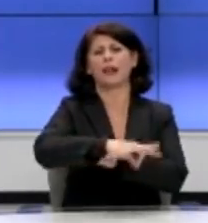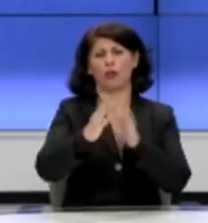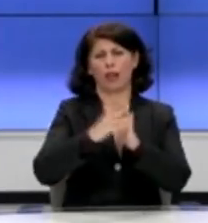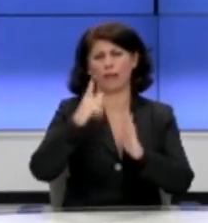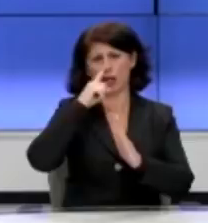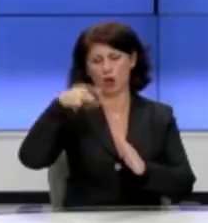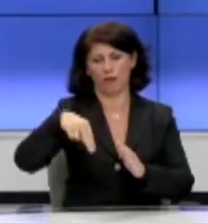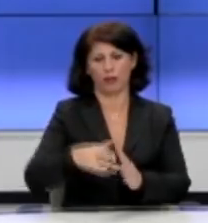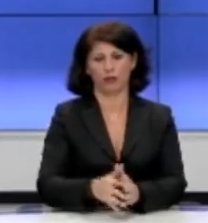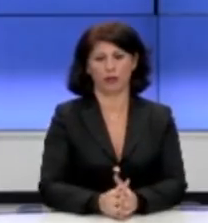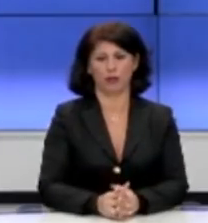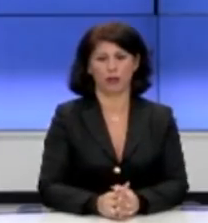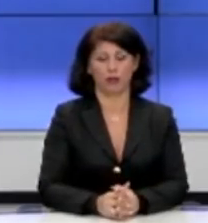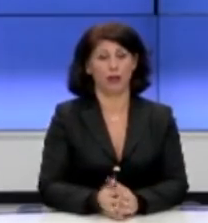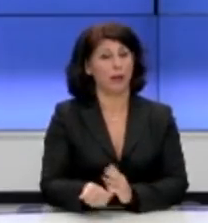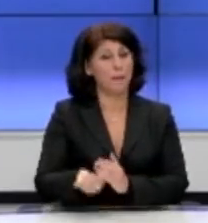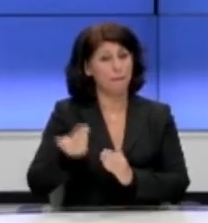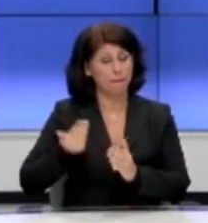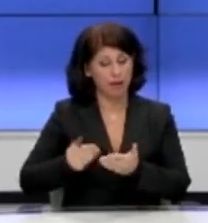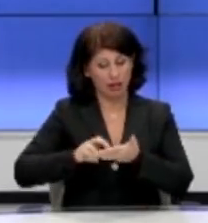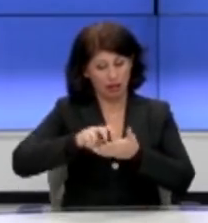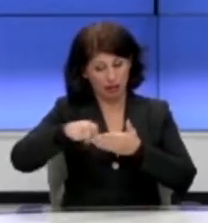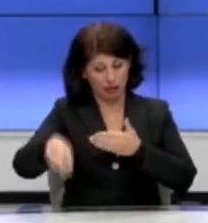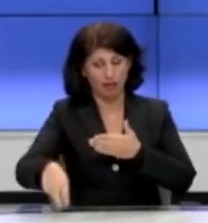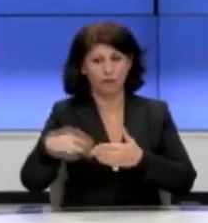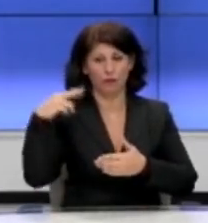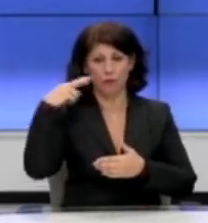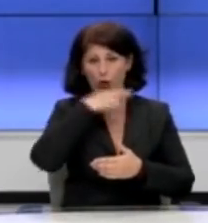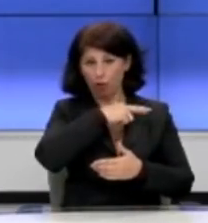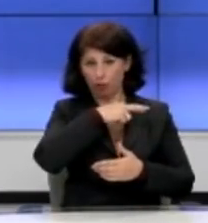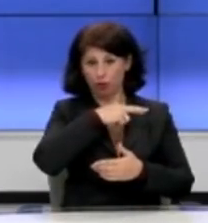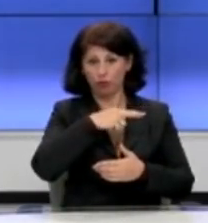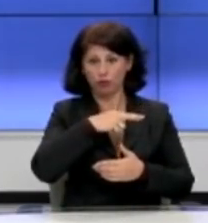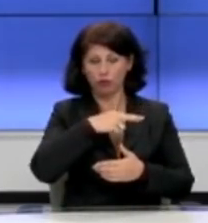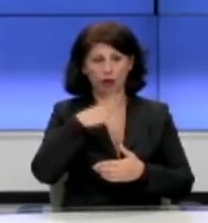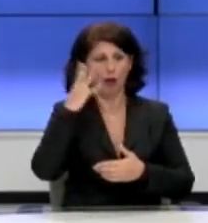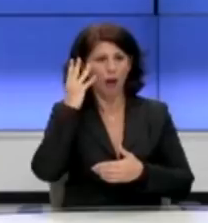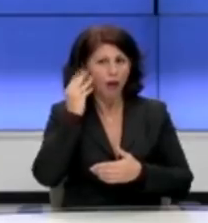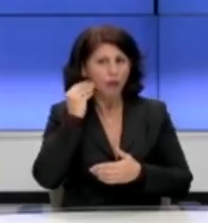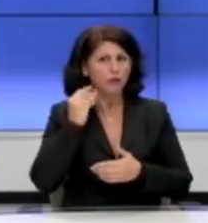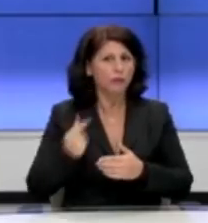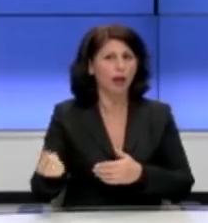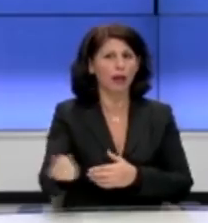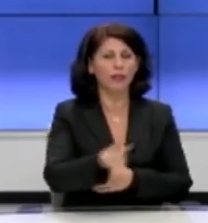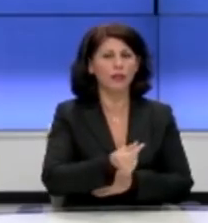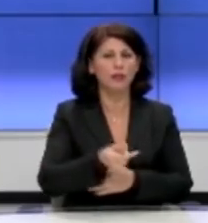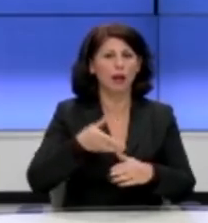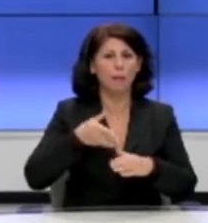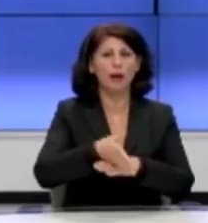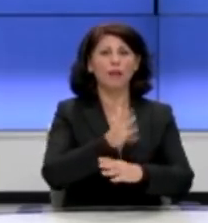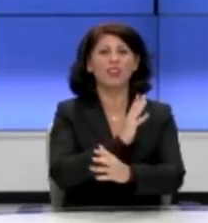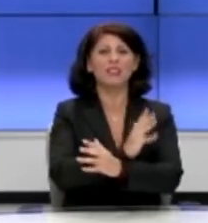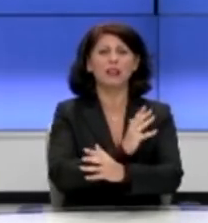Πριν προλάβει μάλιστα να κατέβει από το βήμα της Βουλής ο Πρωθυπουργός, κυκλοφόρησε η είδηση της παρέμβασης